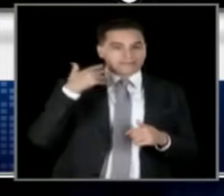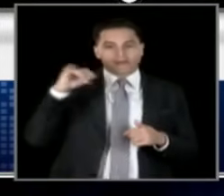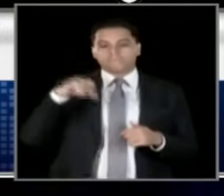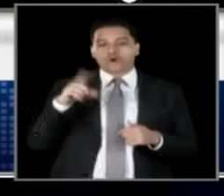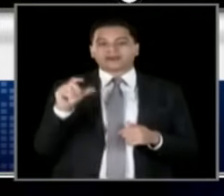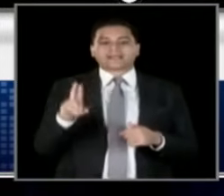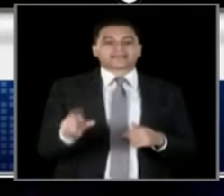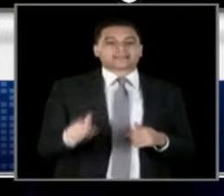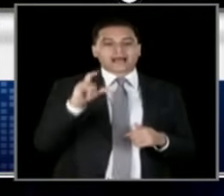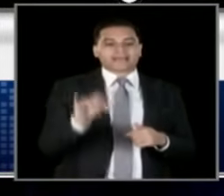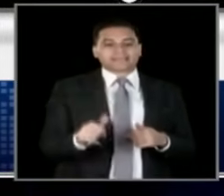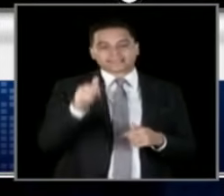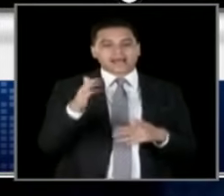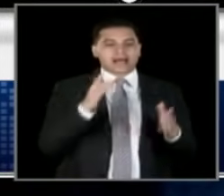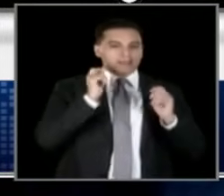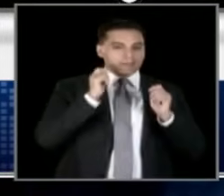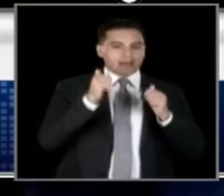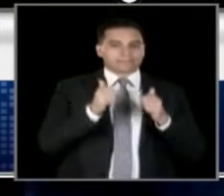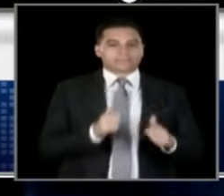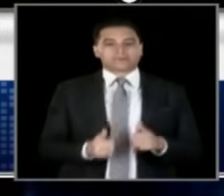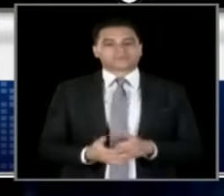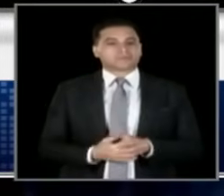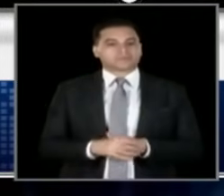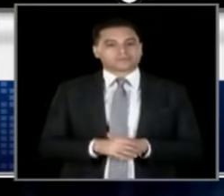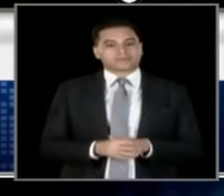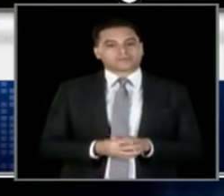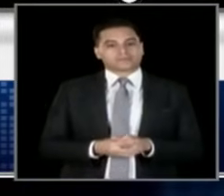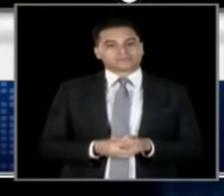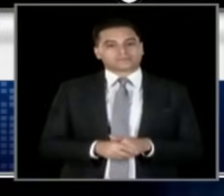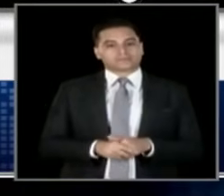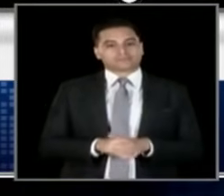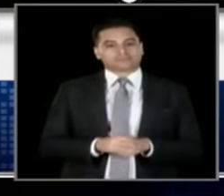الجزائر، ليبيا، موريتانيا، المغرب.